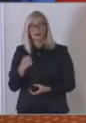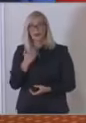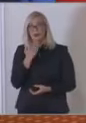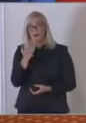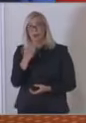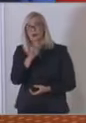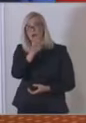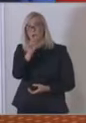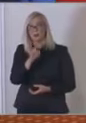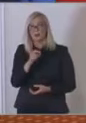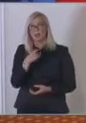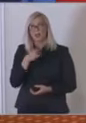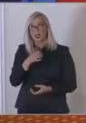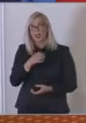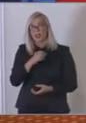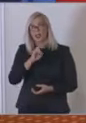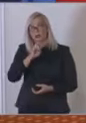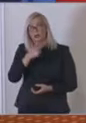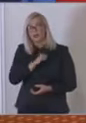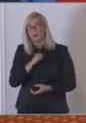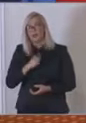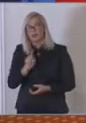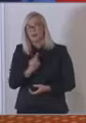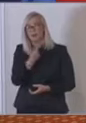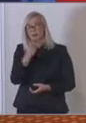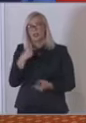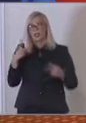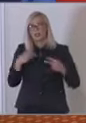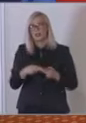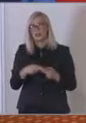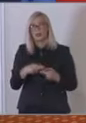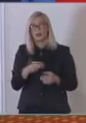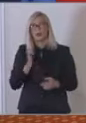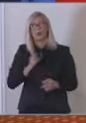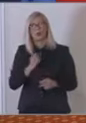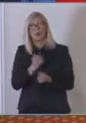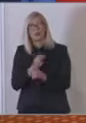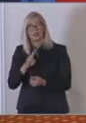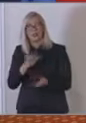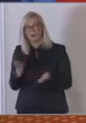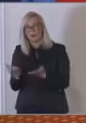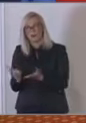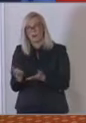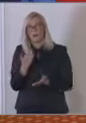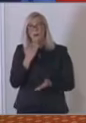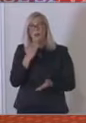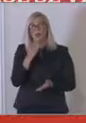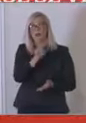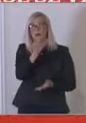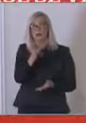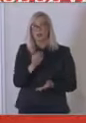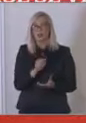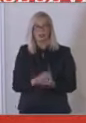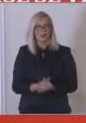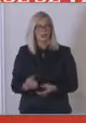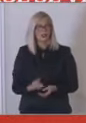Unë ju faleminderoj për pyetjen, do ta japim përgjigje vetëm në pyetjen e parë, zoti Zaev, futroni. E faleminderit për